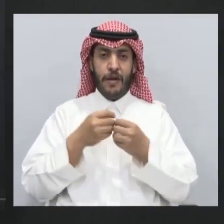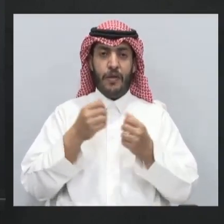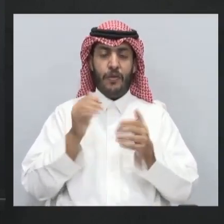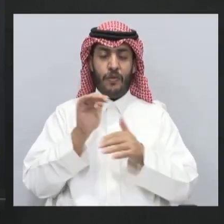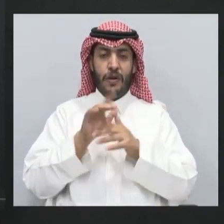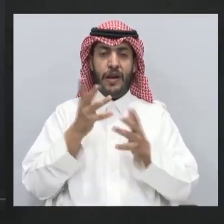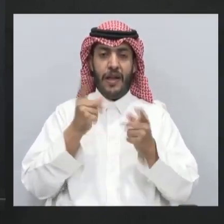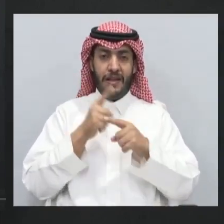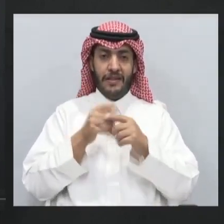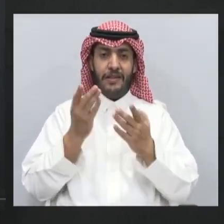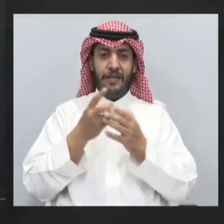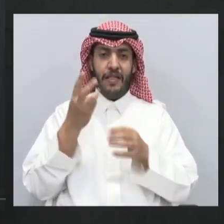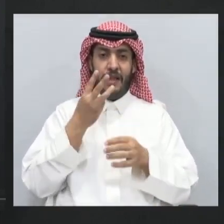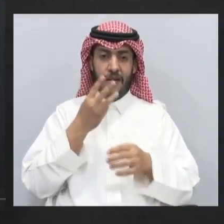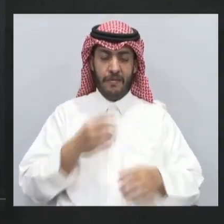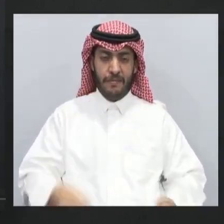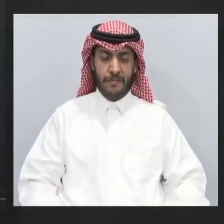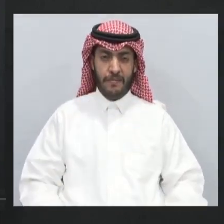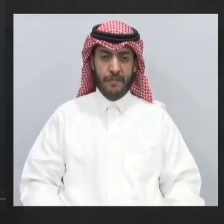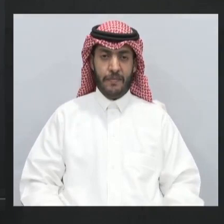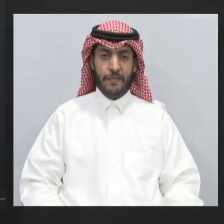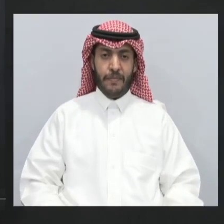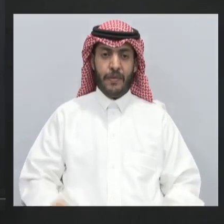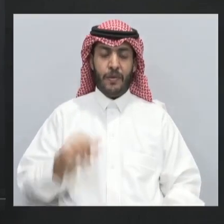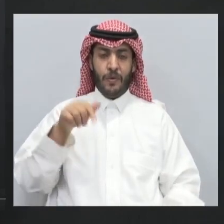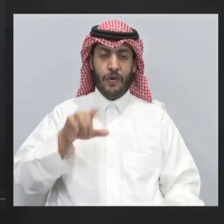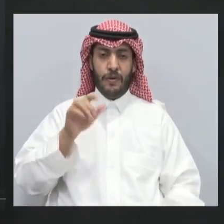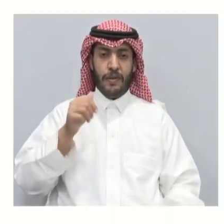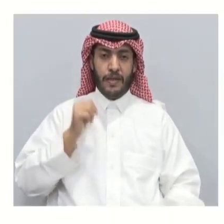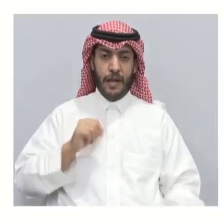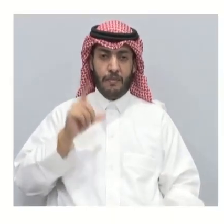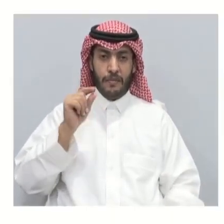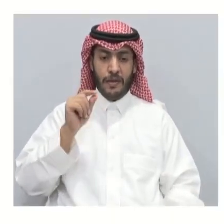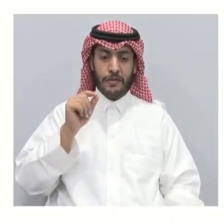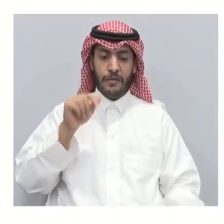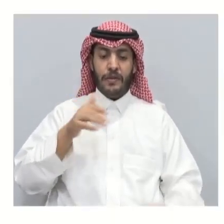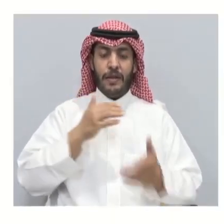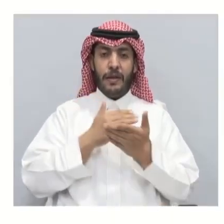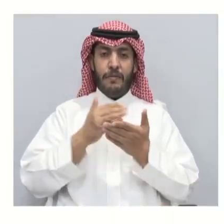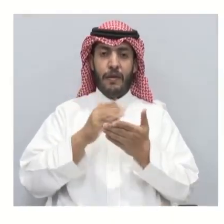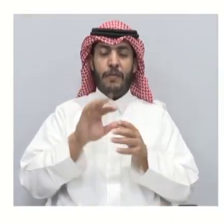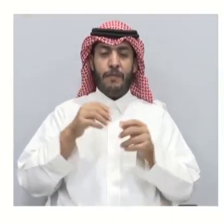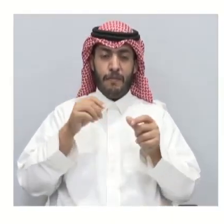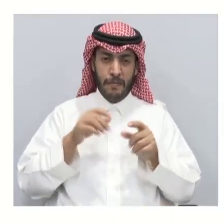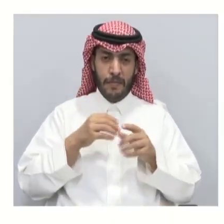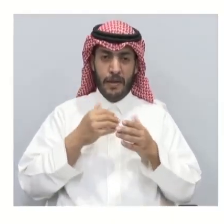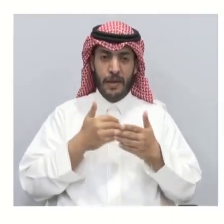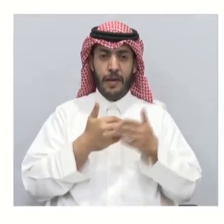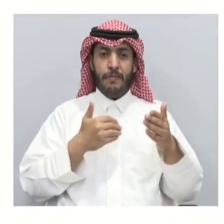دروس ماده الرياضيات للصف الثالث الابتدائي واليوم يا مبدعين هو استكمال وامتداد